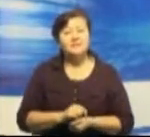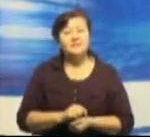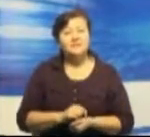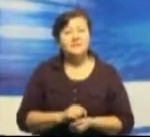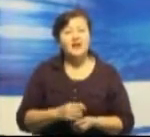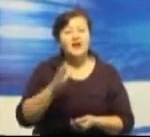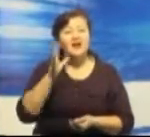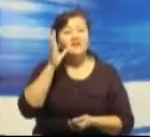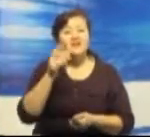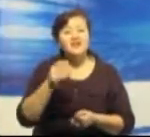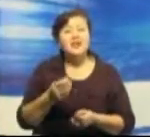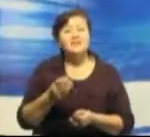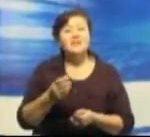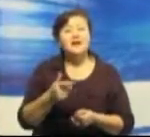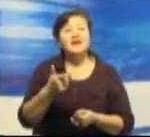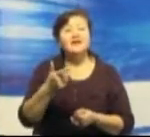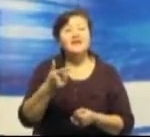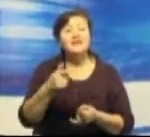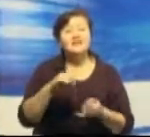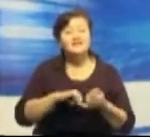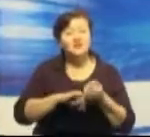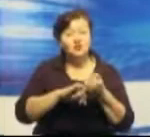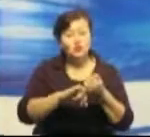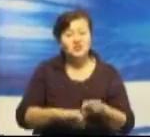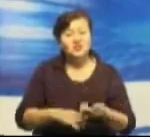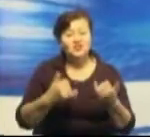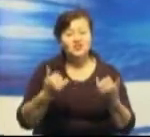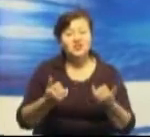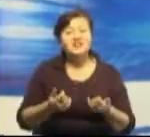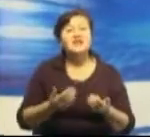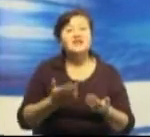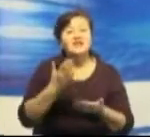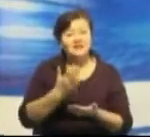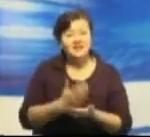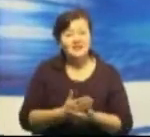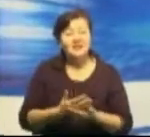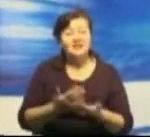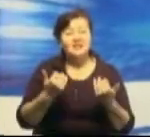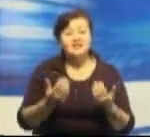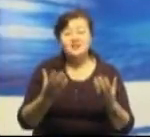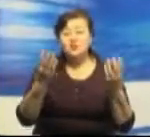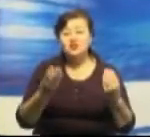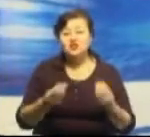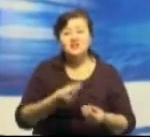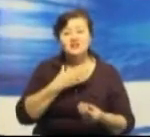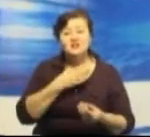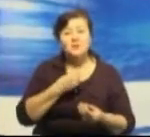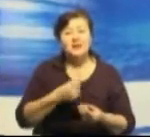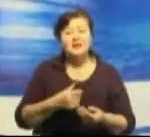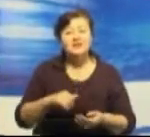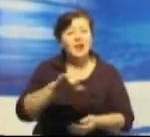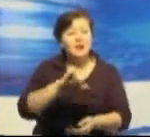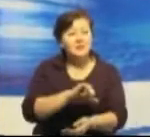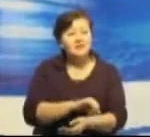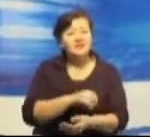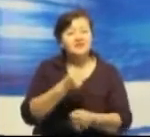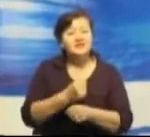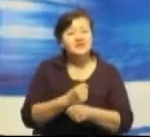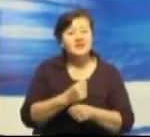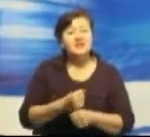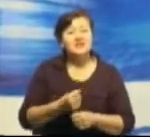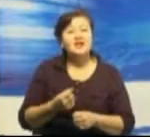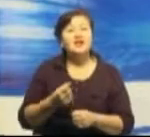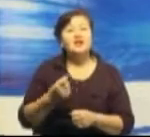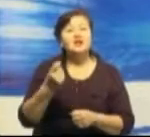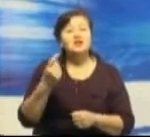Сезон ОРВИ и гриппа настал, и сейчас активно ведется вакцинация населения. На сегодняшний день по нашему городу уже привито 36 160